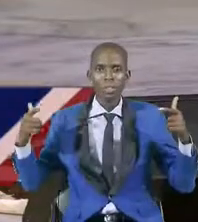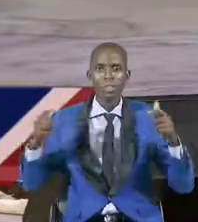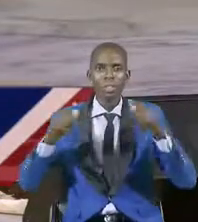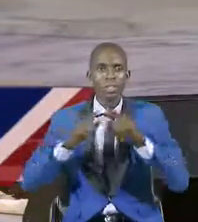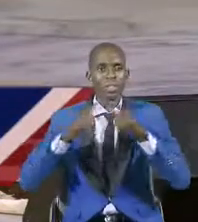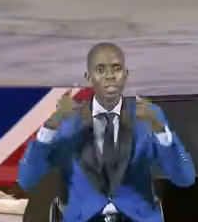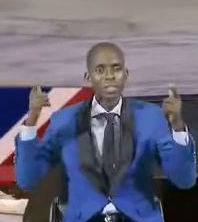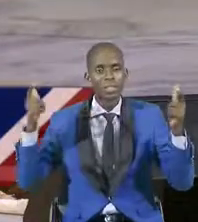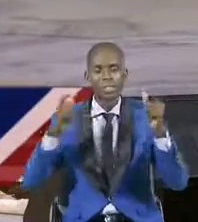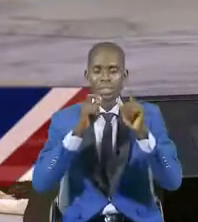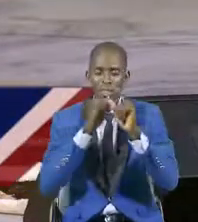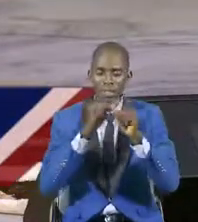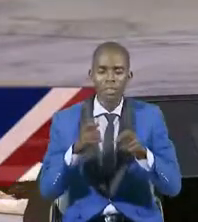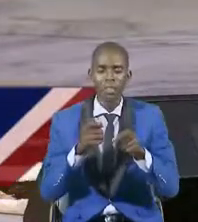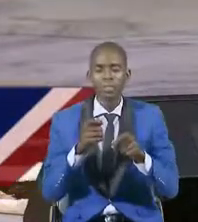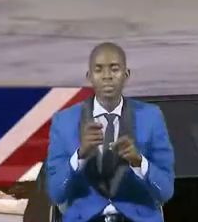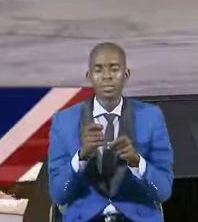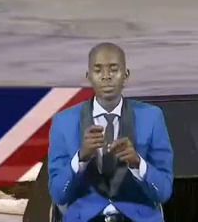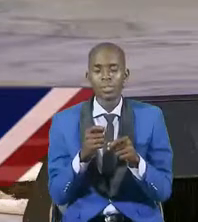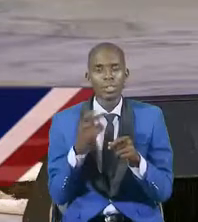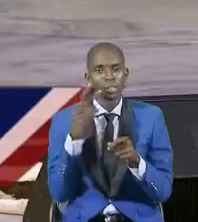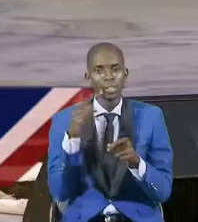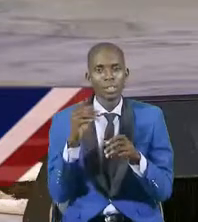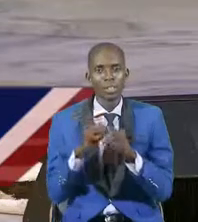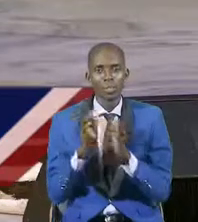langues qui sont